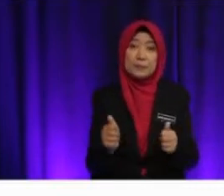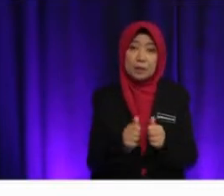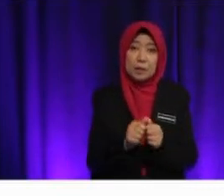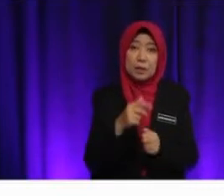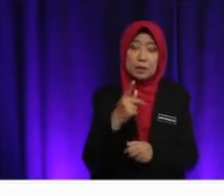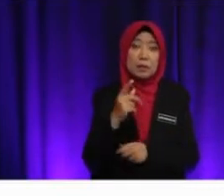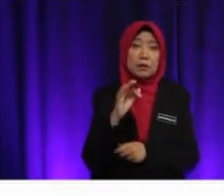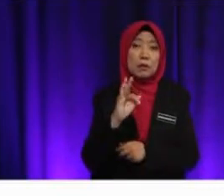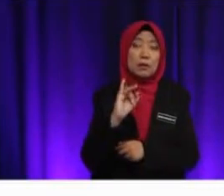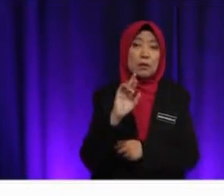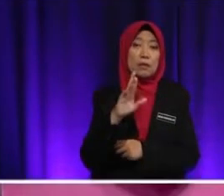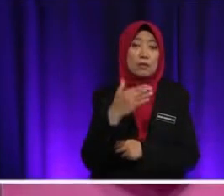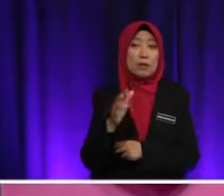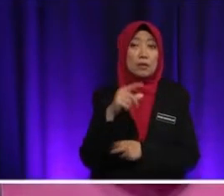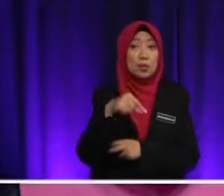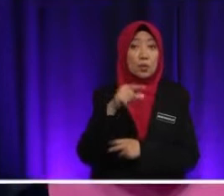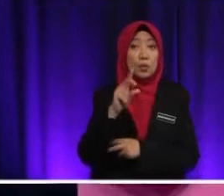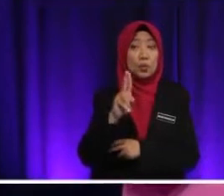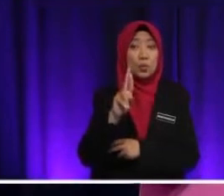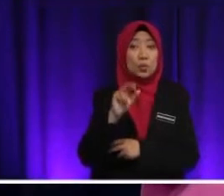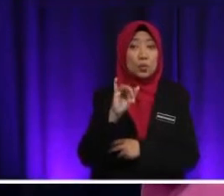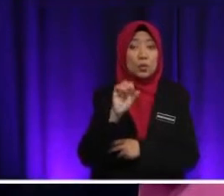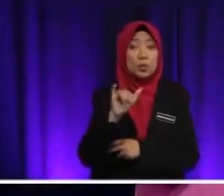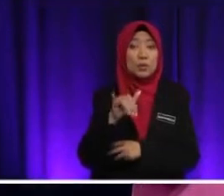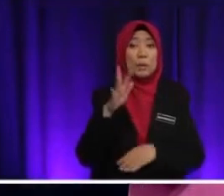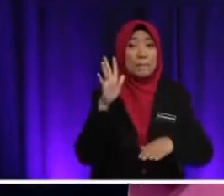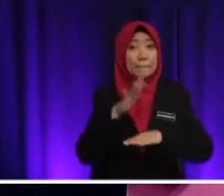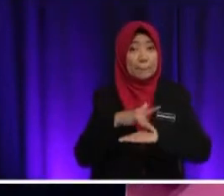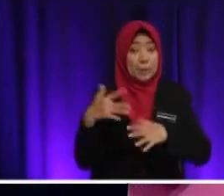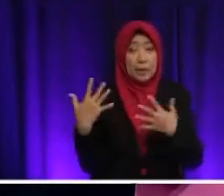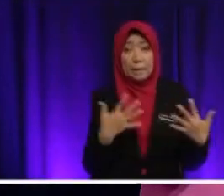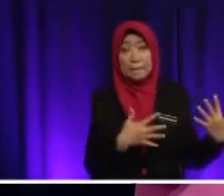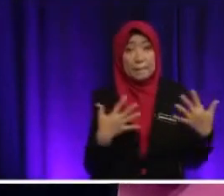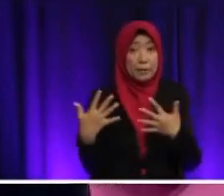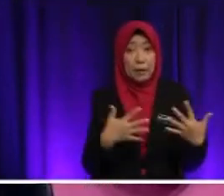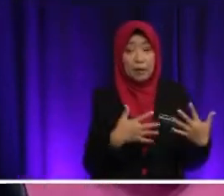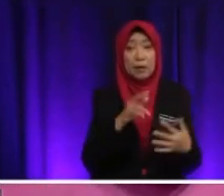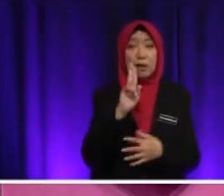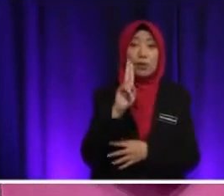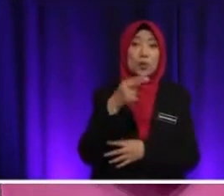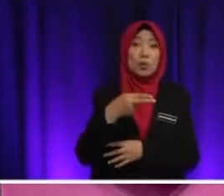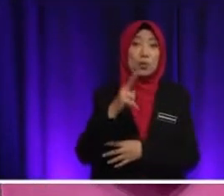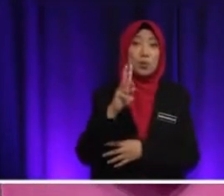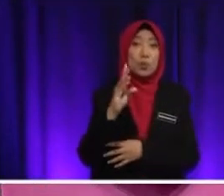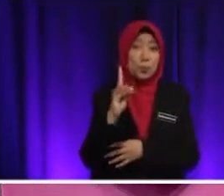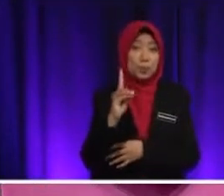kafir Quraisy. Dan peperangan ini dinamakan peperangan Uhud. Okey, sedikit uji minda.